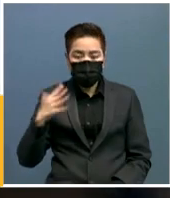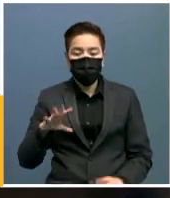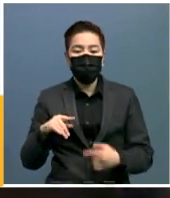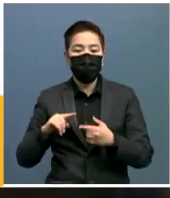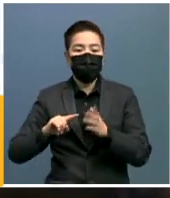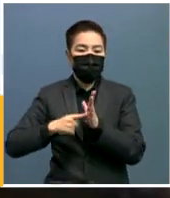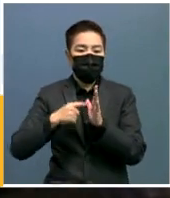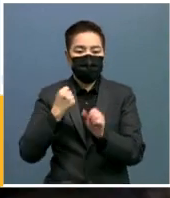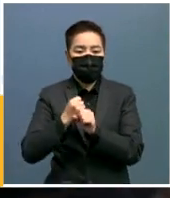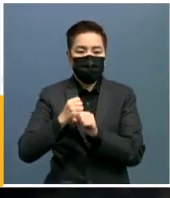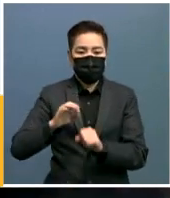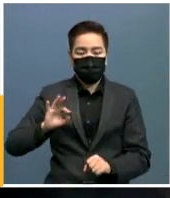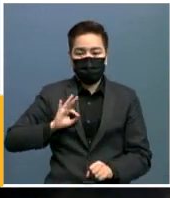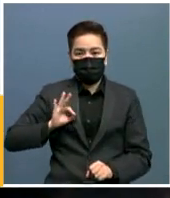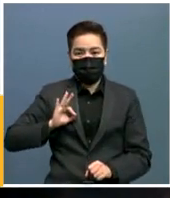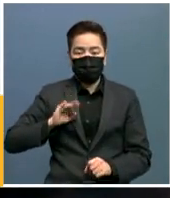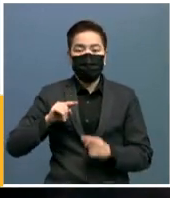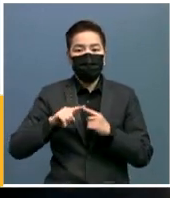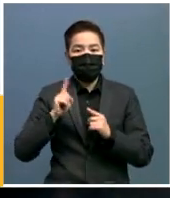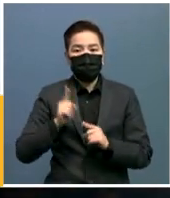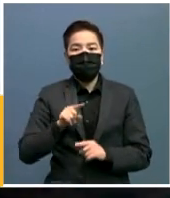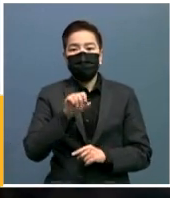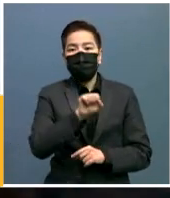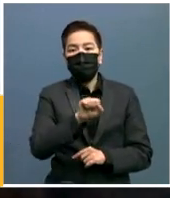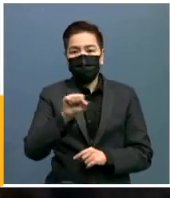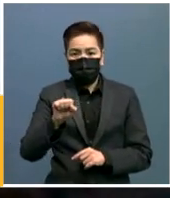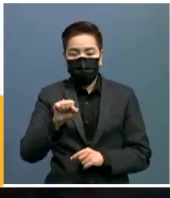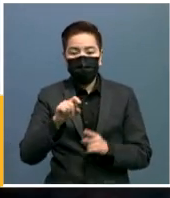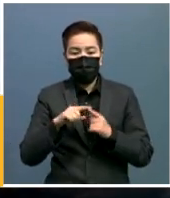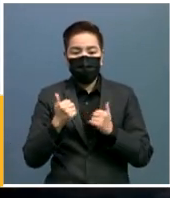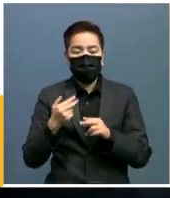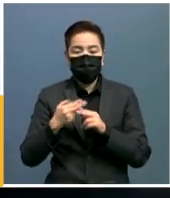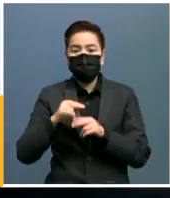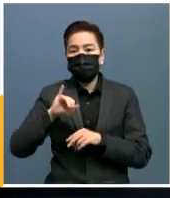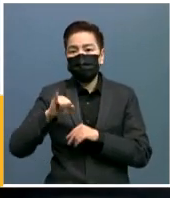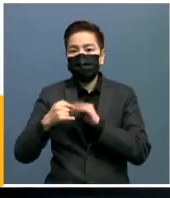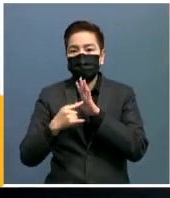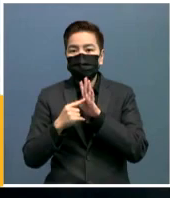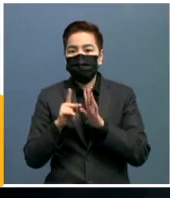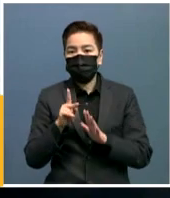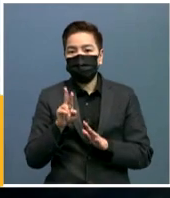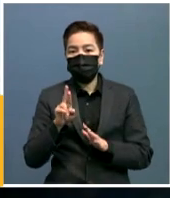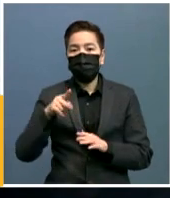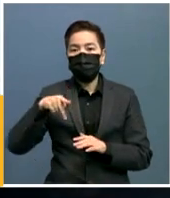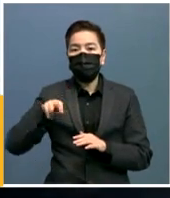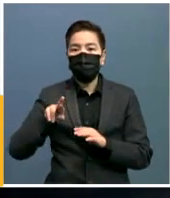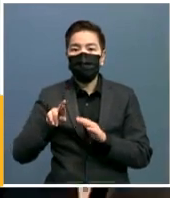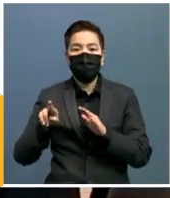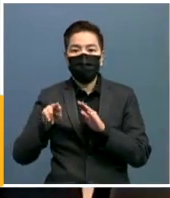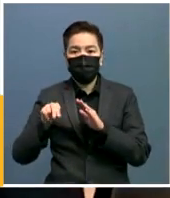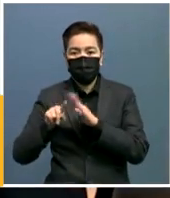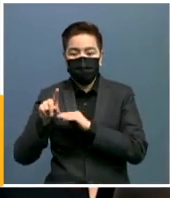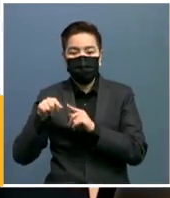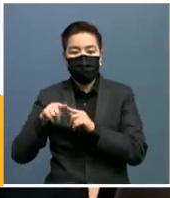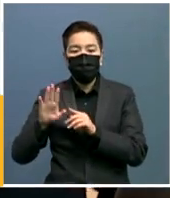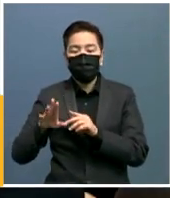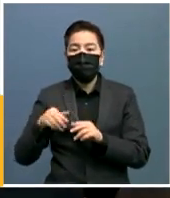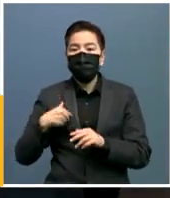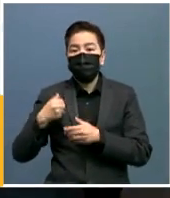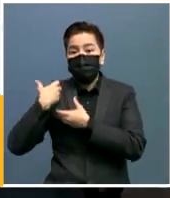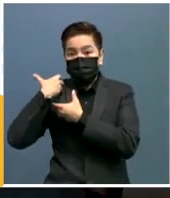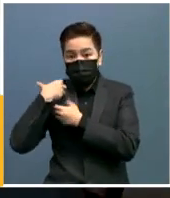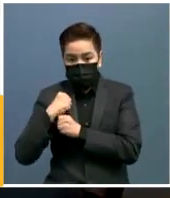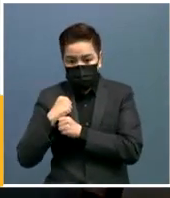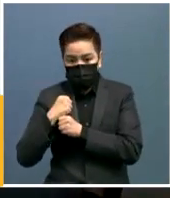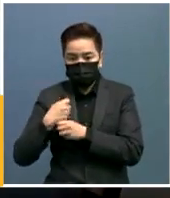นะครับเมื่อวันที่นายจักรพันธ์ปิยพรไพบูลย์สมาชิกสภาผู้แทนราษฎรแบบบัญชีรายชื่อพรรคประชาธิปัตย์ได้เข้ารายงาน